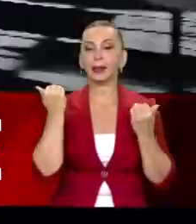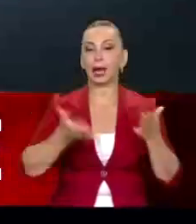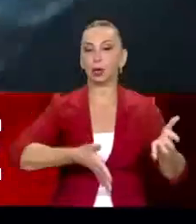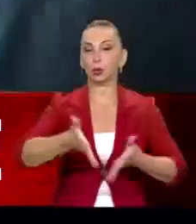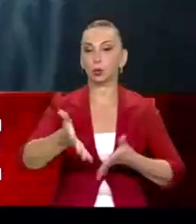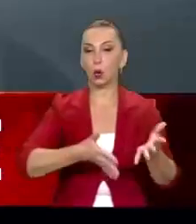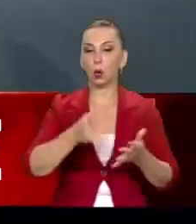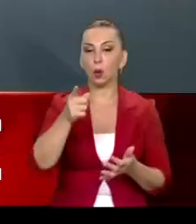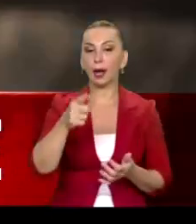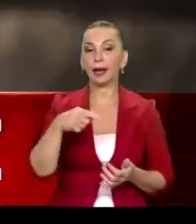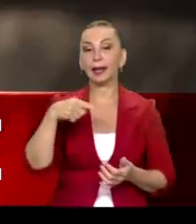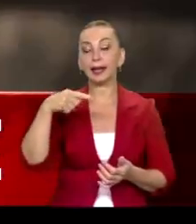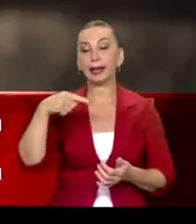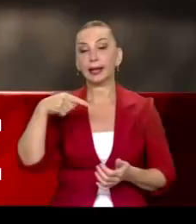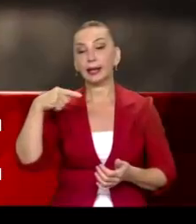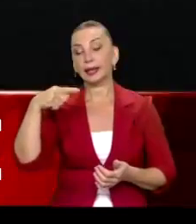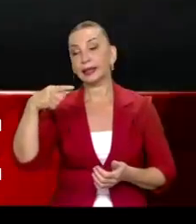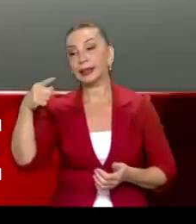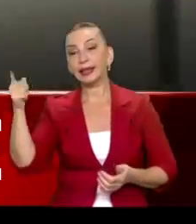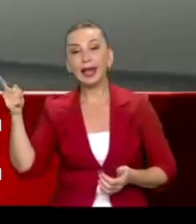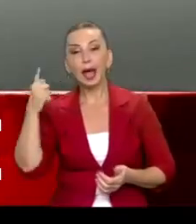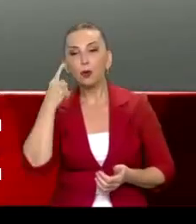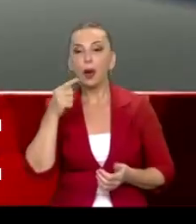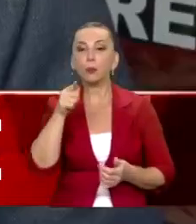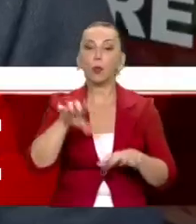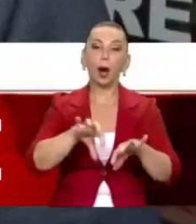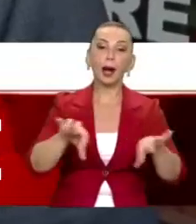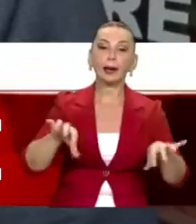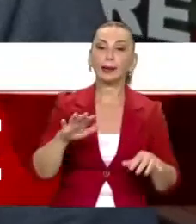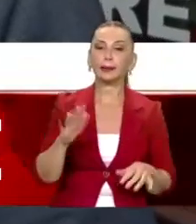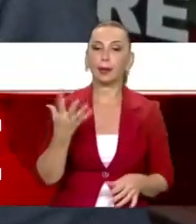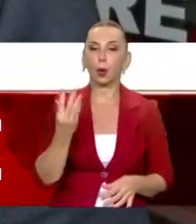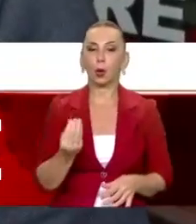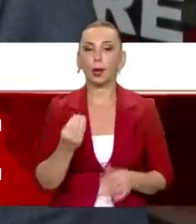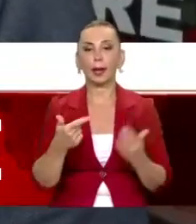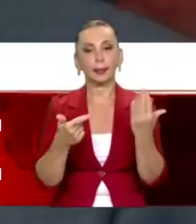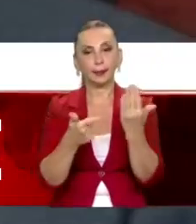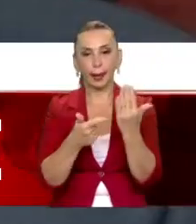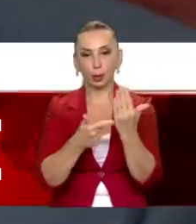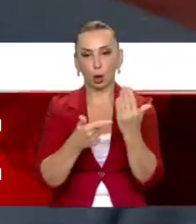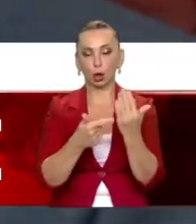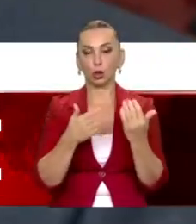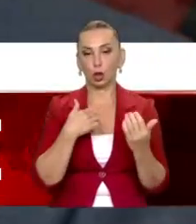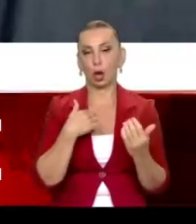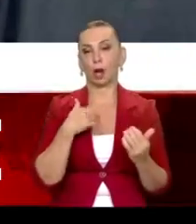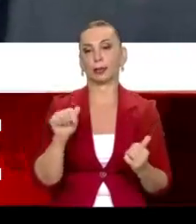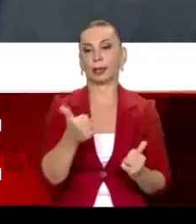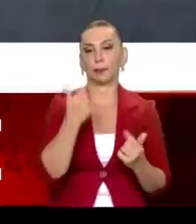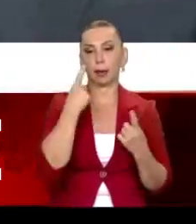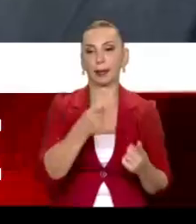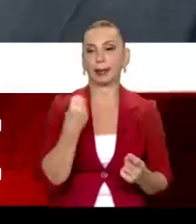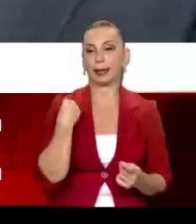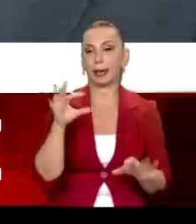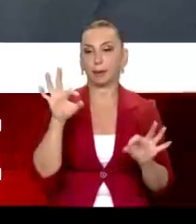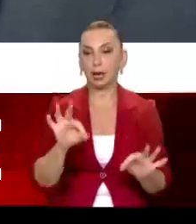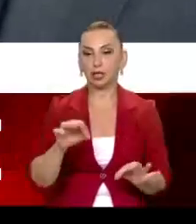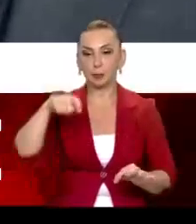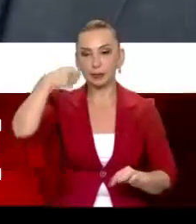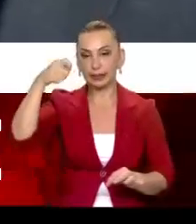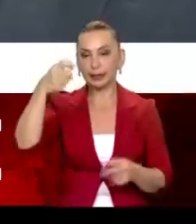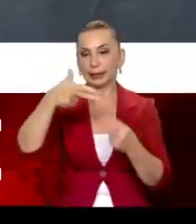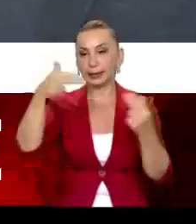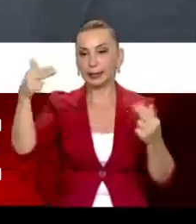Sokakları diğer sezonlardan ayıran şey ne olacak? Birazcık daha teknolojiye önem vereceğiz. Yeni başlamış